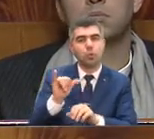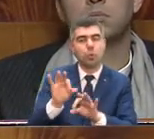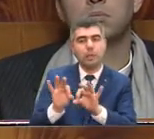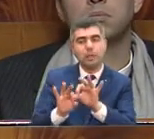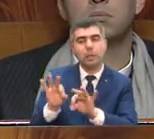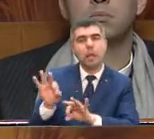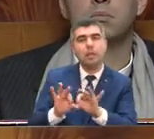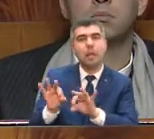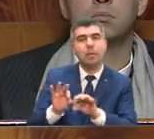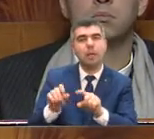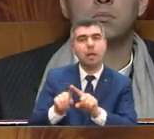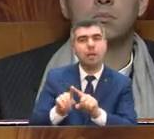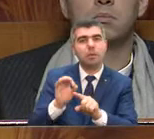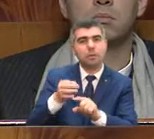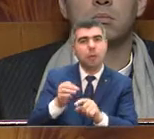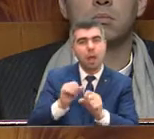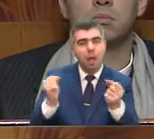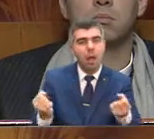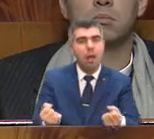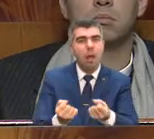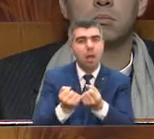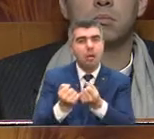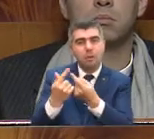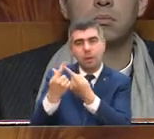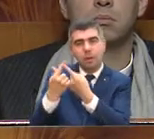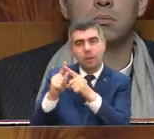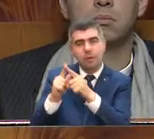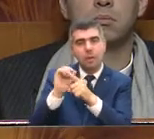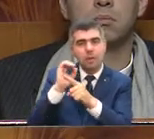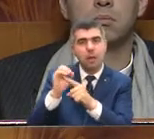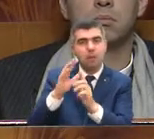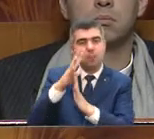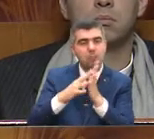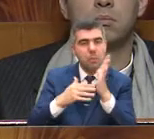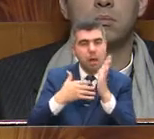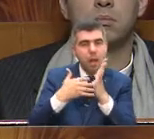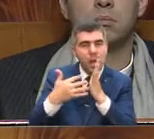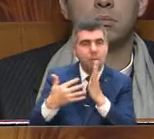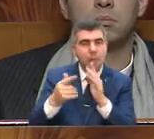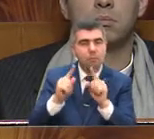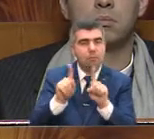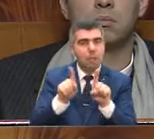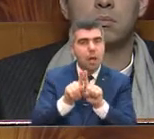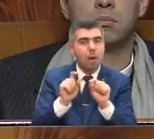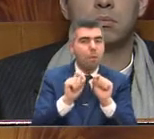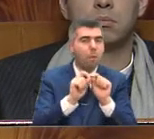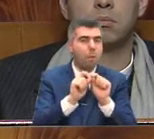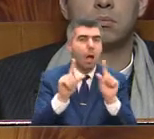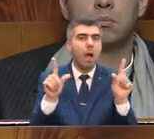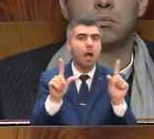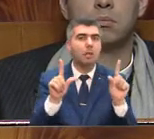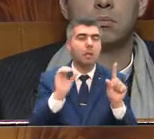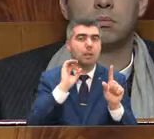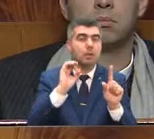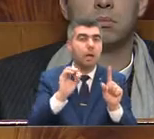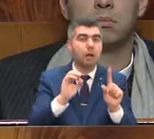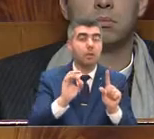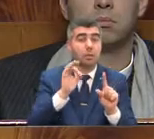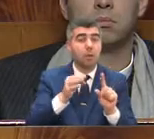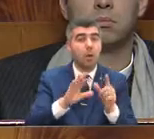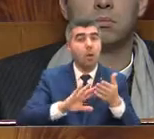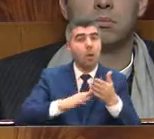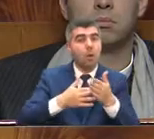لتنمية هذه الأقاليم وفق خطة محكمة وبرنامج محدد تمكنها من